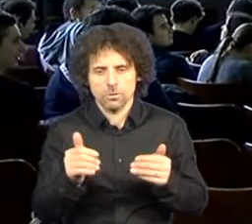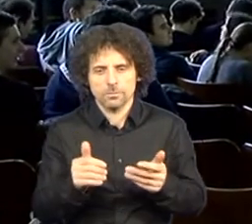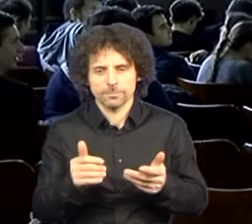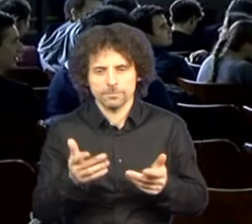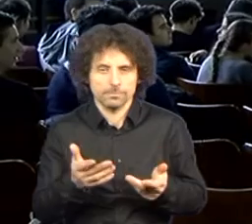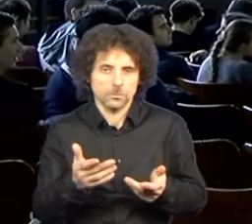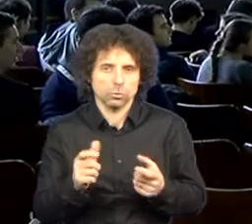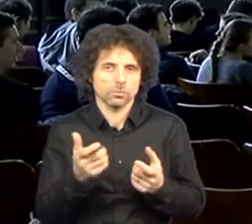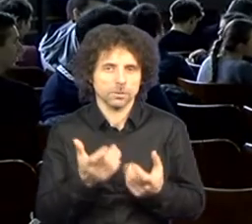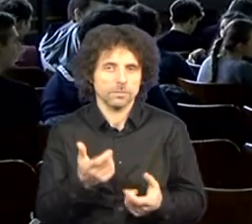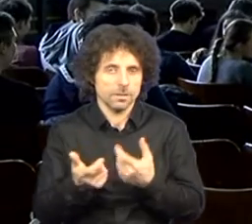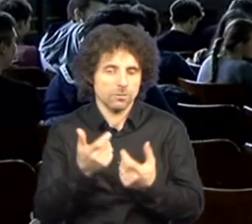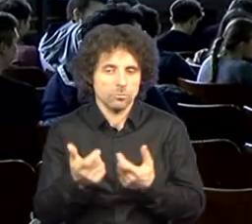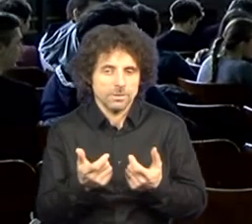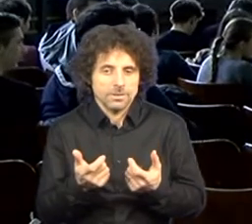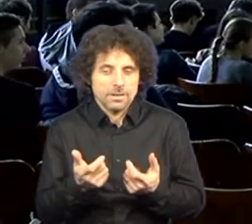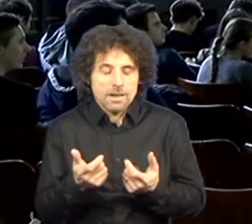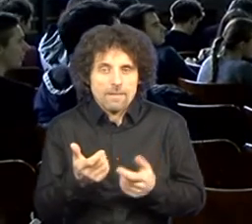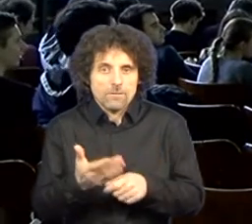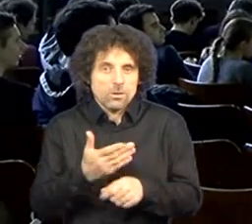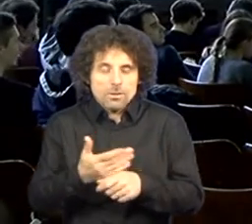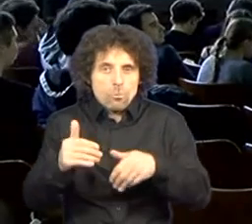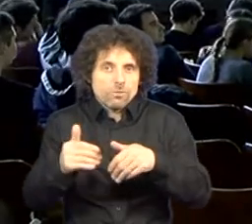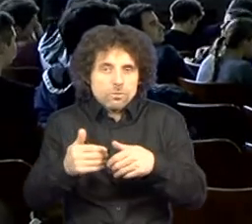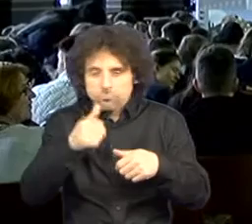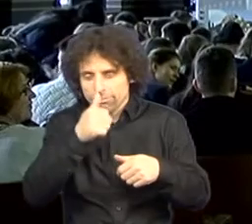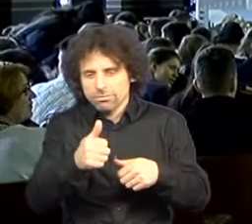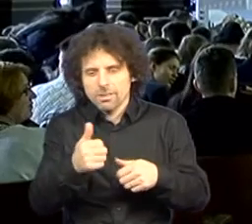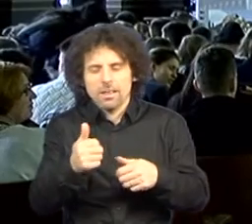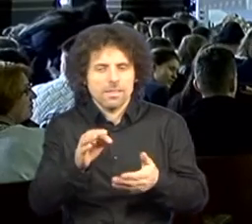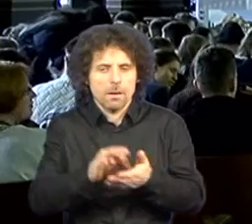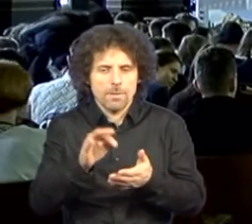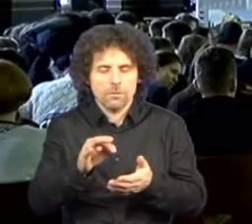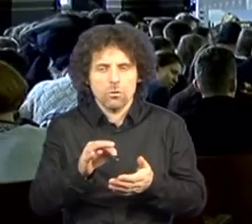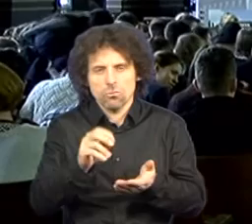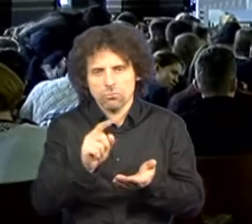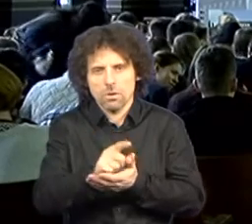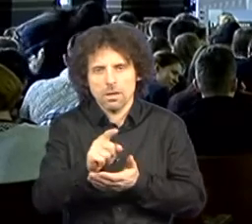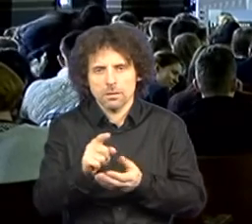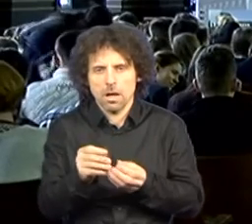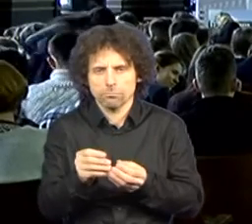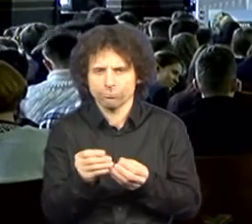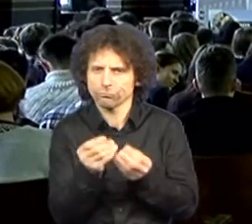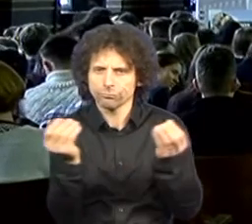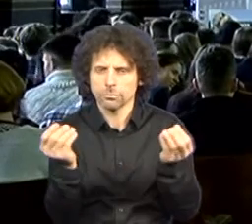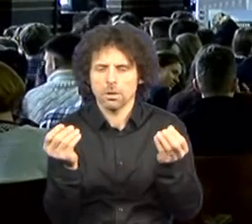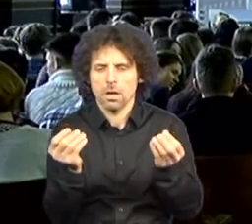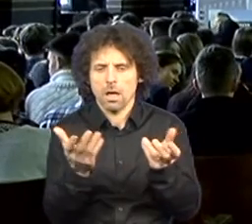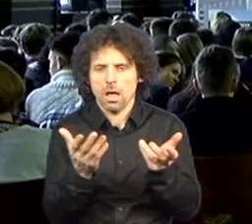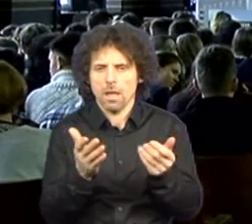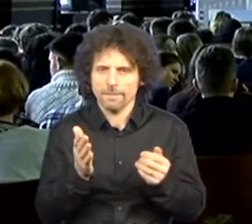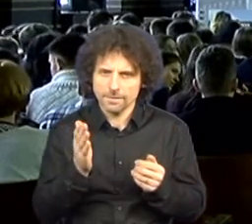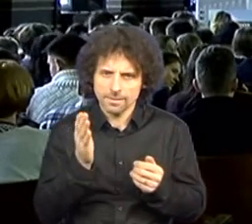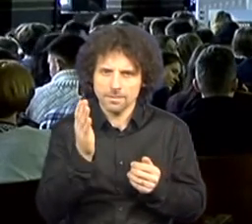dowiedzieć, co chcemy robić, skoro nie mamy takiej, jakby, na tej styczności. Na pewno jest to jakaś szansa na rozwinięcie swojej wiedzy, gdzieś